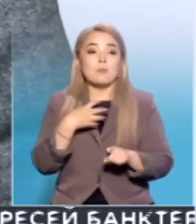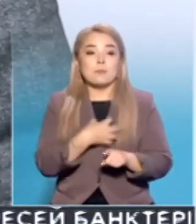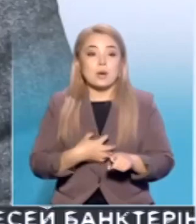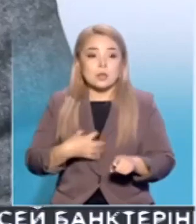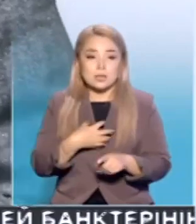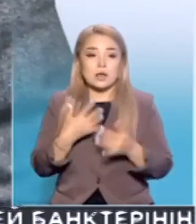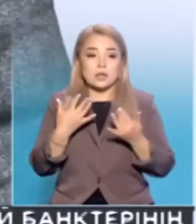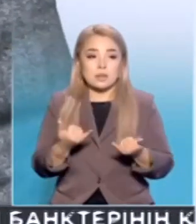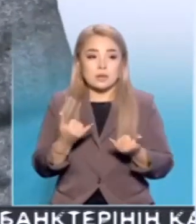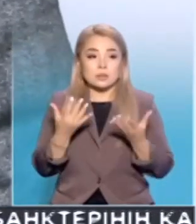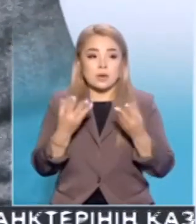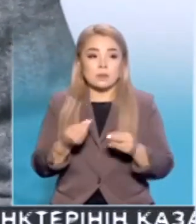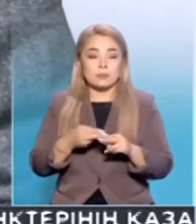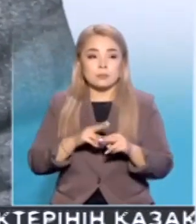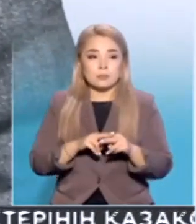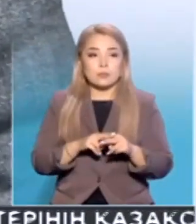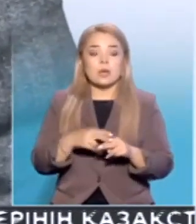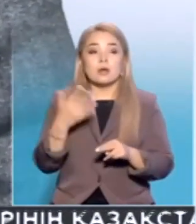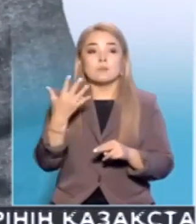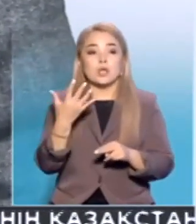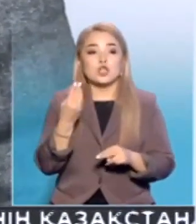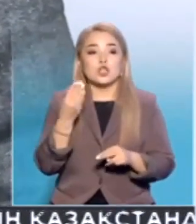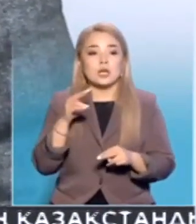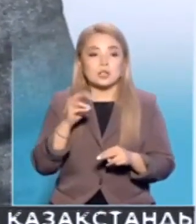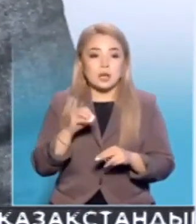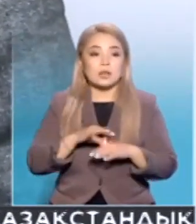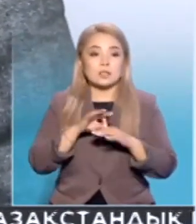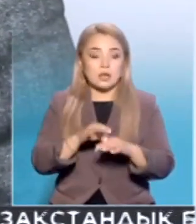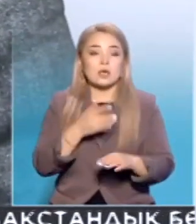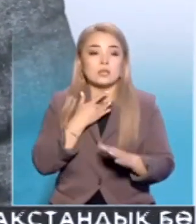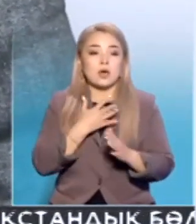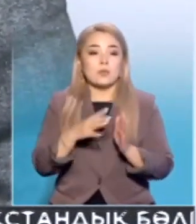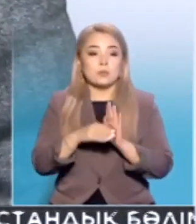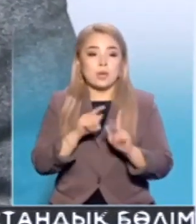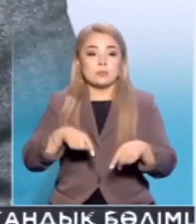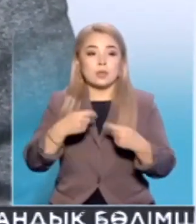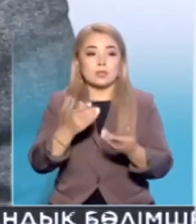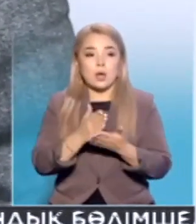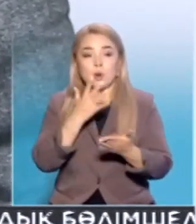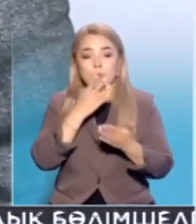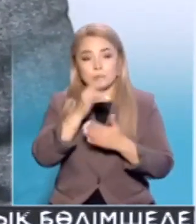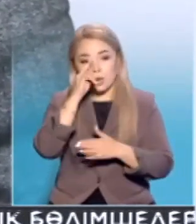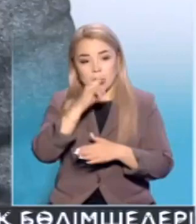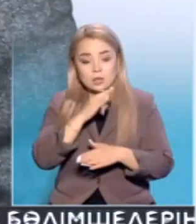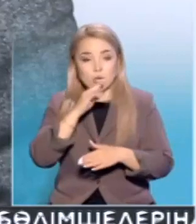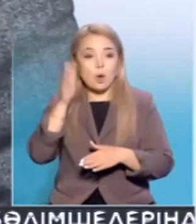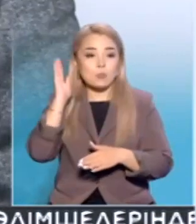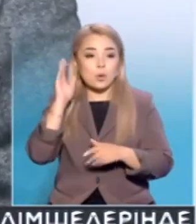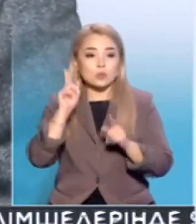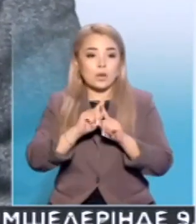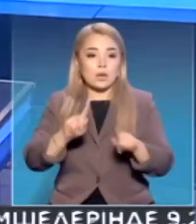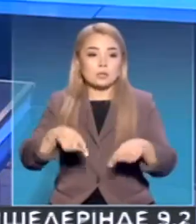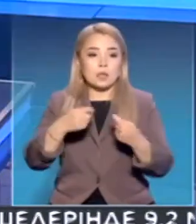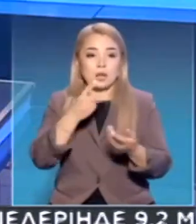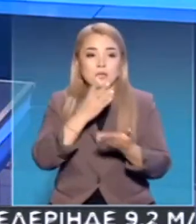маңыздылығы қазір біз 5-ші шілдеде келіп дауысымызды берсек, біз өзіміздің Қазақстанның болашағына береміз.